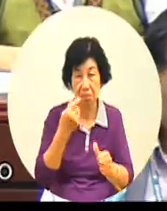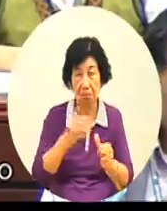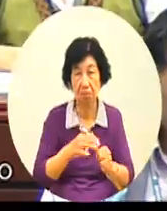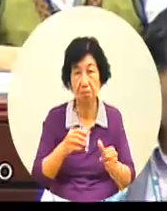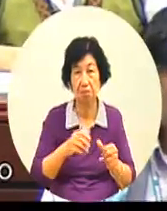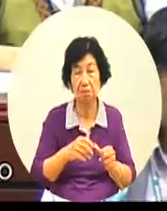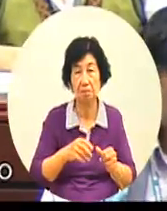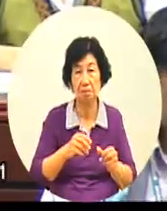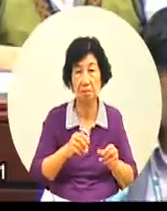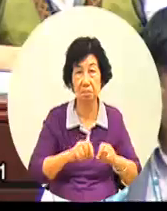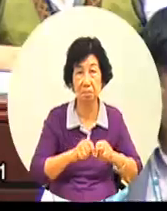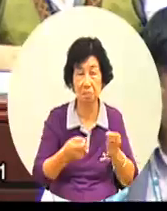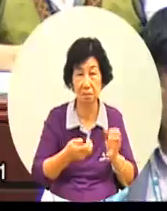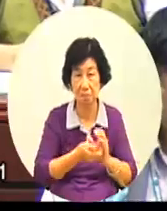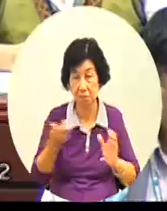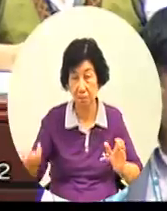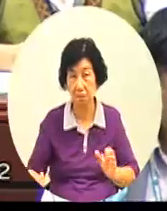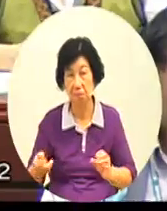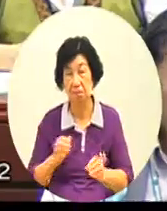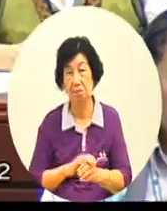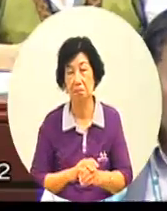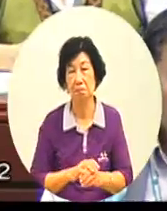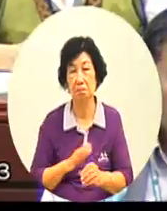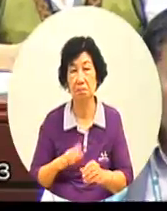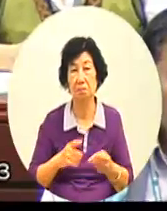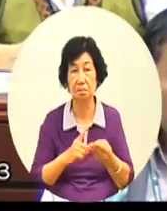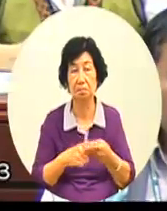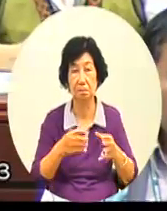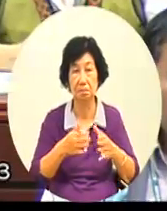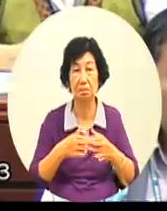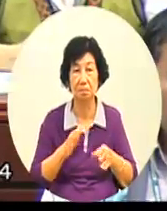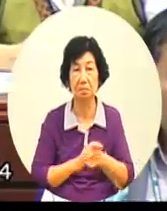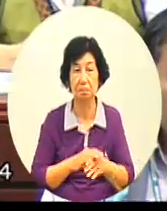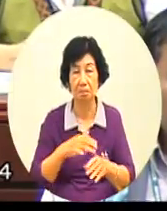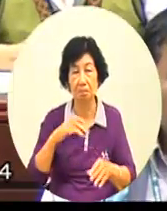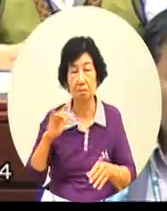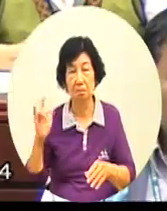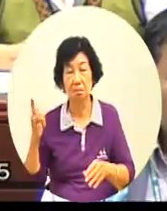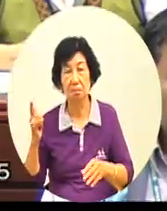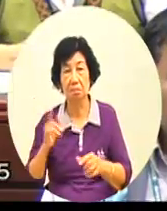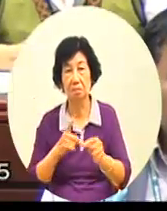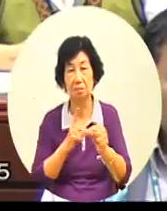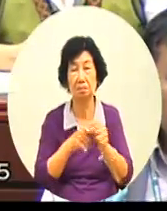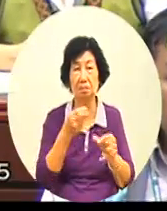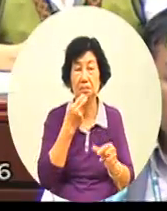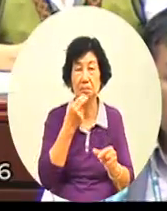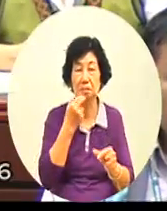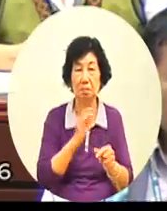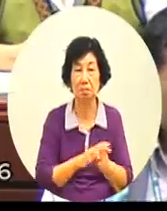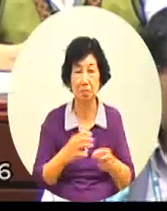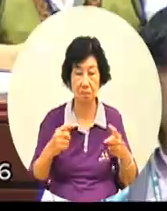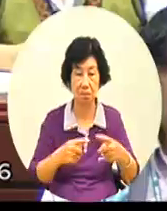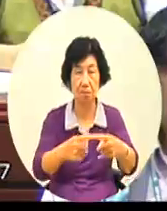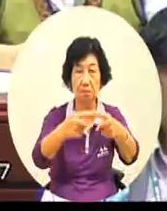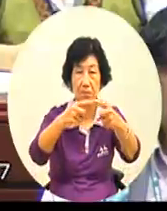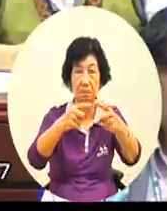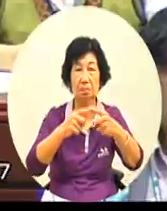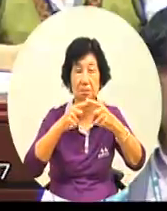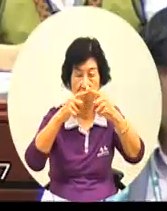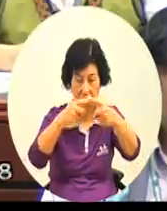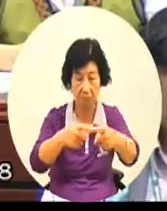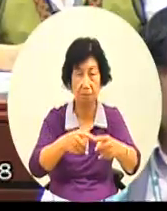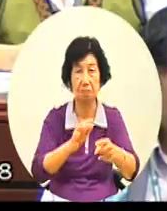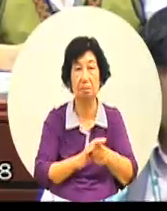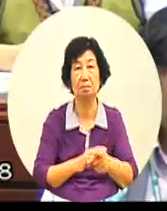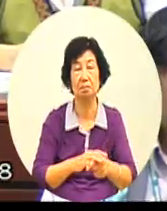看到画面，那个防护垫一直还没拆掉，主要是因为我们要中央来会刊，所以我们就没有去做这个整理。那对于原